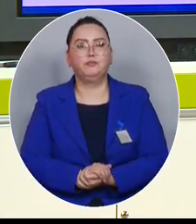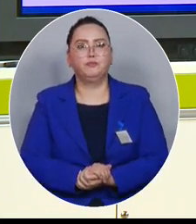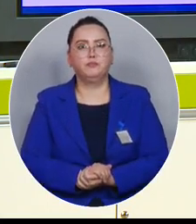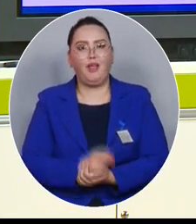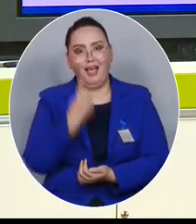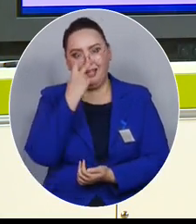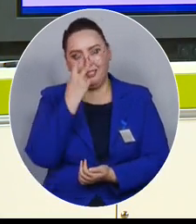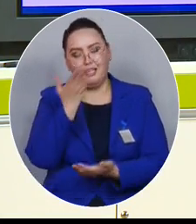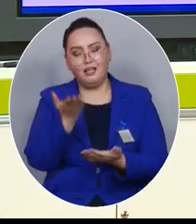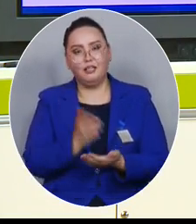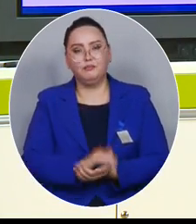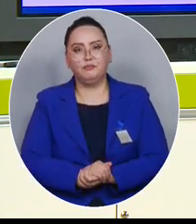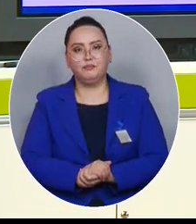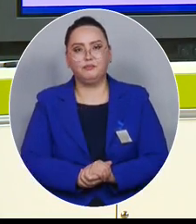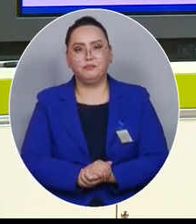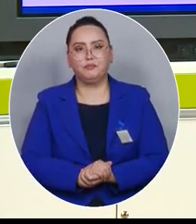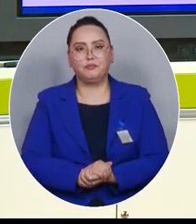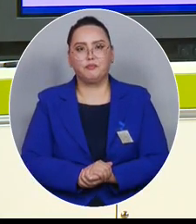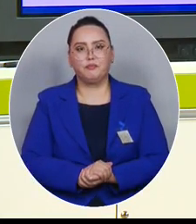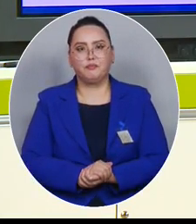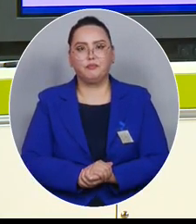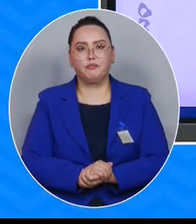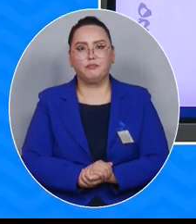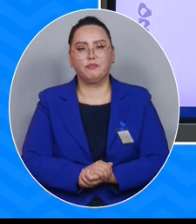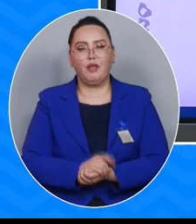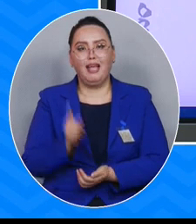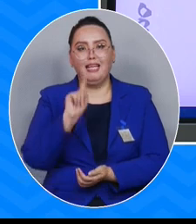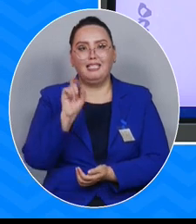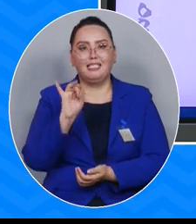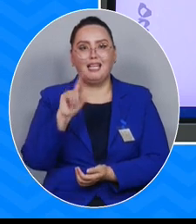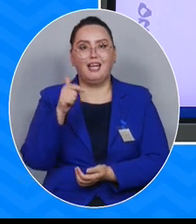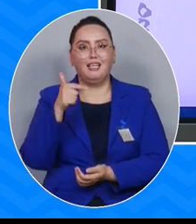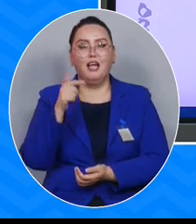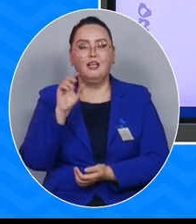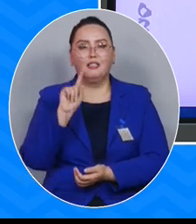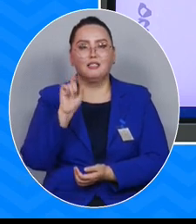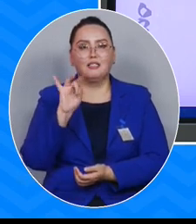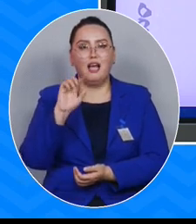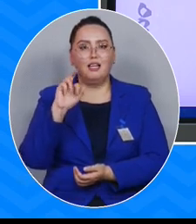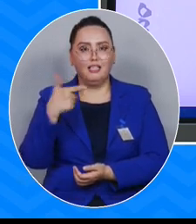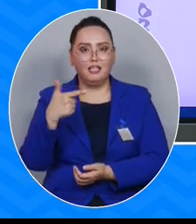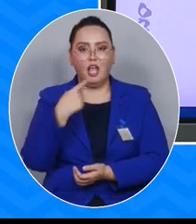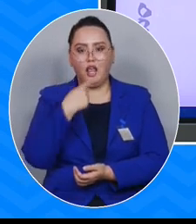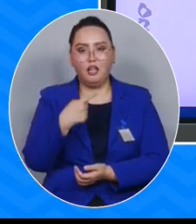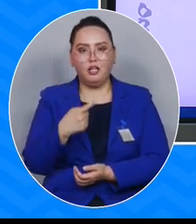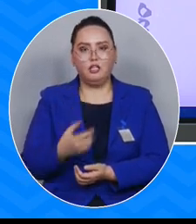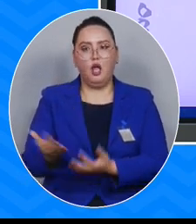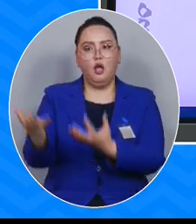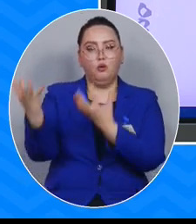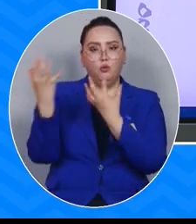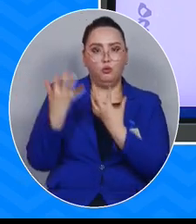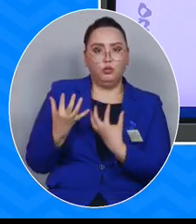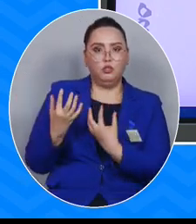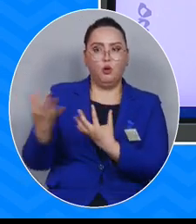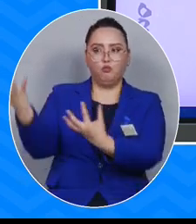Зайынгай харайг, эрвүлээй жарлиг айлтхад хубчыслон үүгдсан. Зайын үүл хэзэй ухсан байг хэр шэнд үндас хоохн. Шэнд үндас